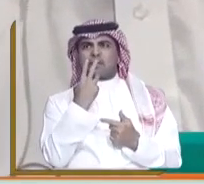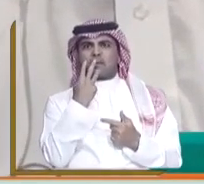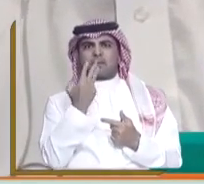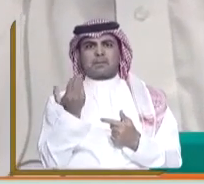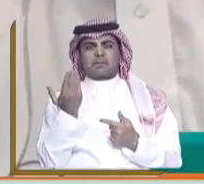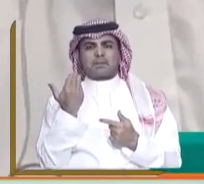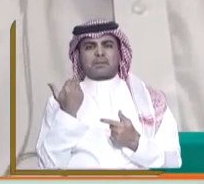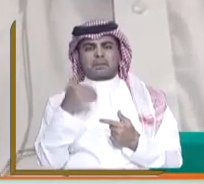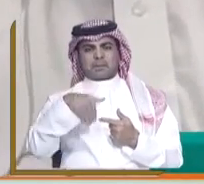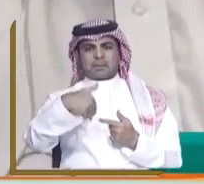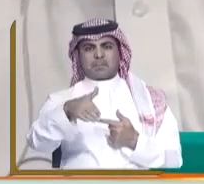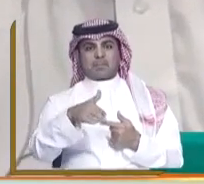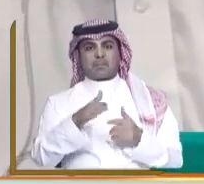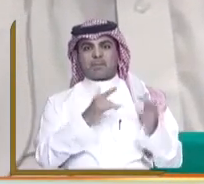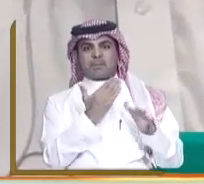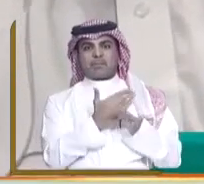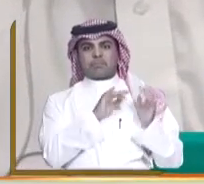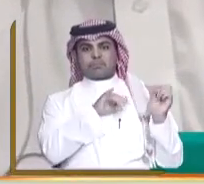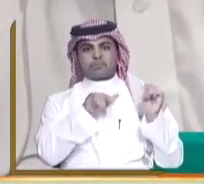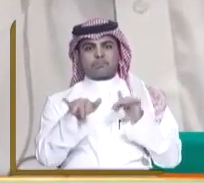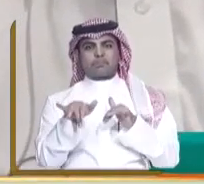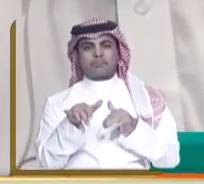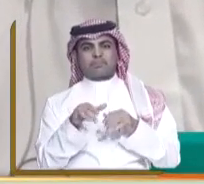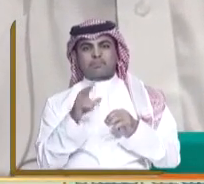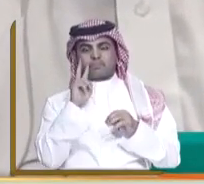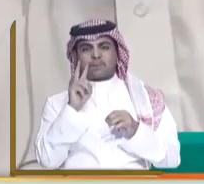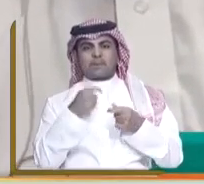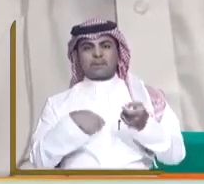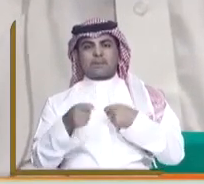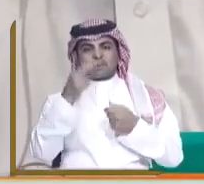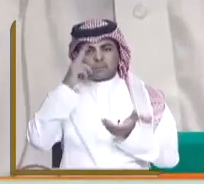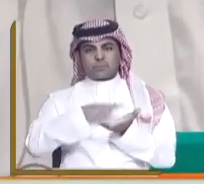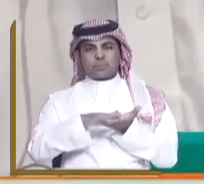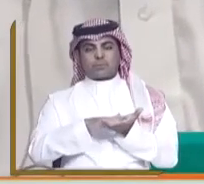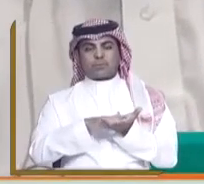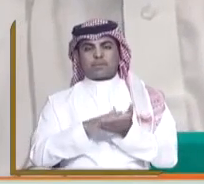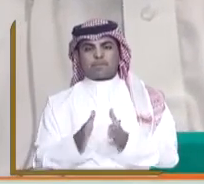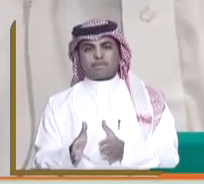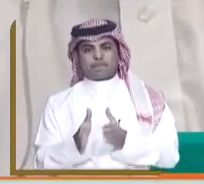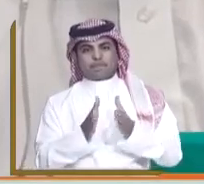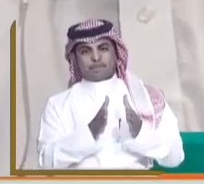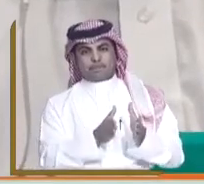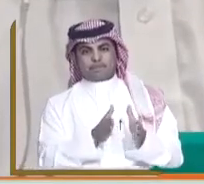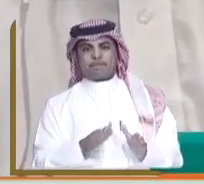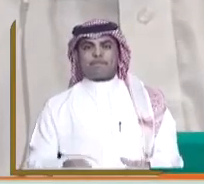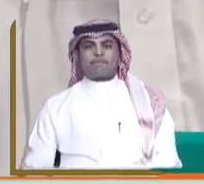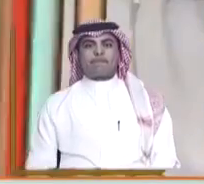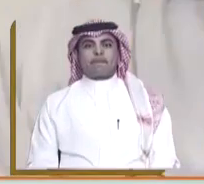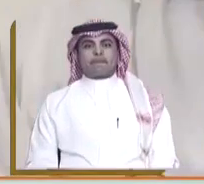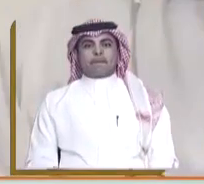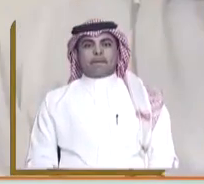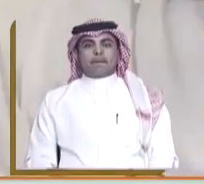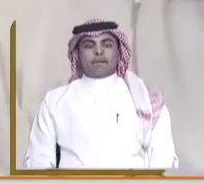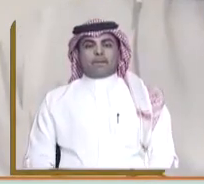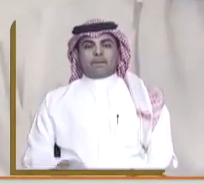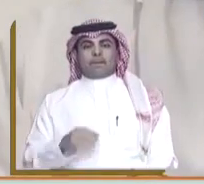الان بيكون هناك زخم كبير جدا يشهد الاقتصاد السعودي في مختلف المناعي نعم الدكتور محمد يعني